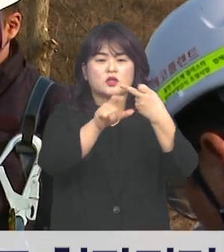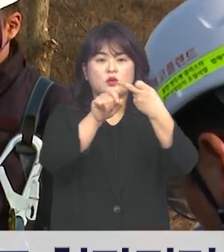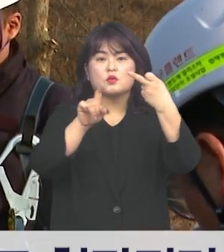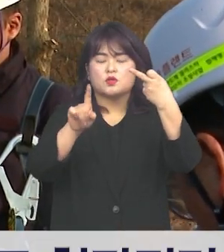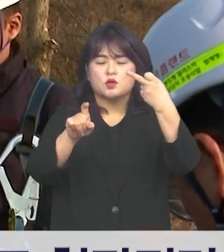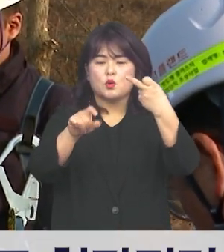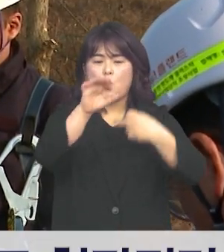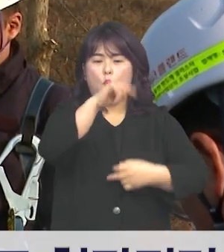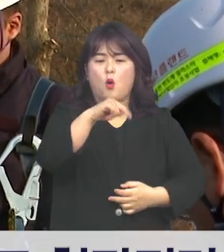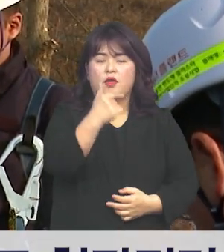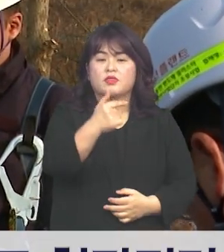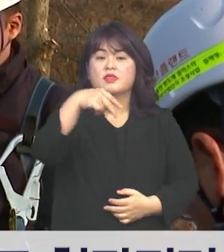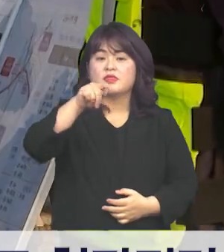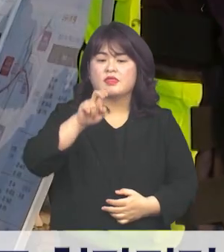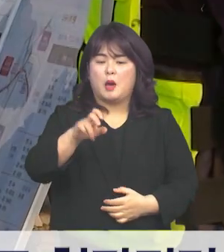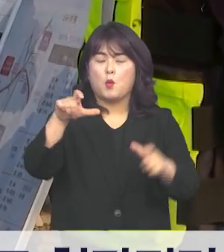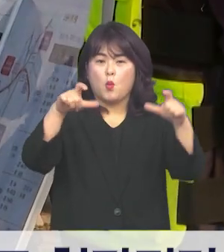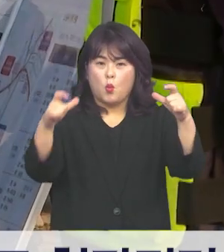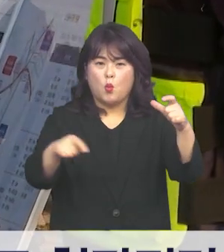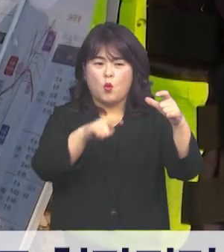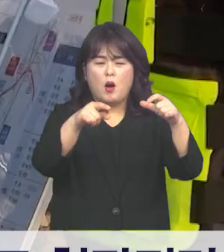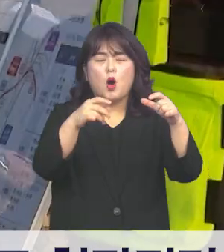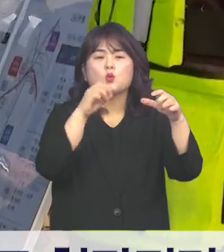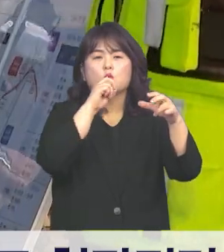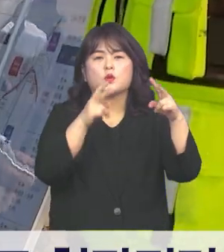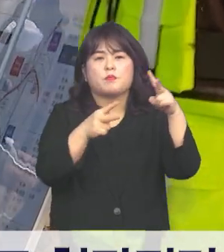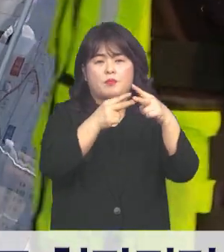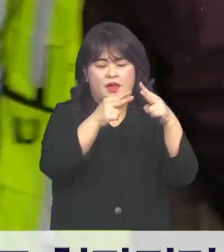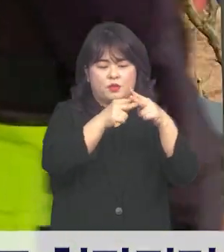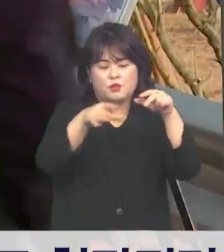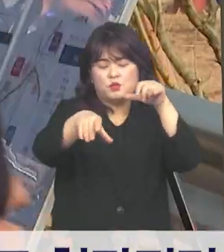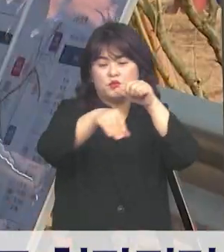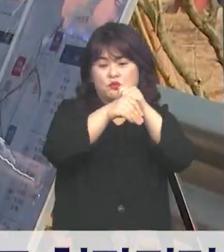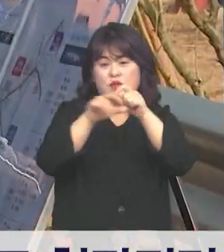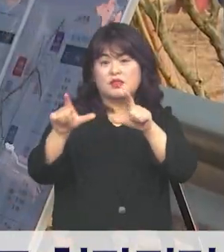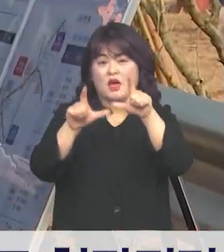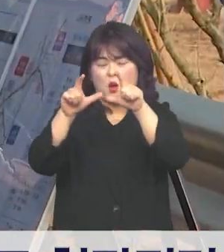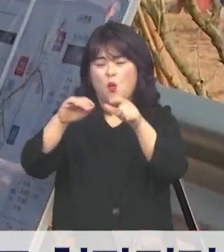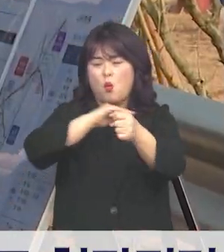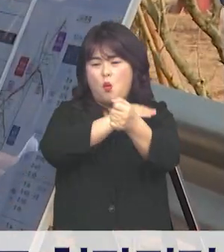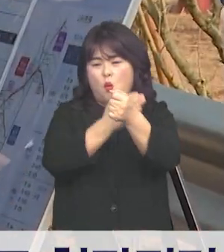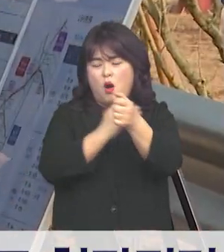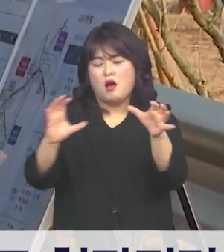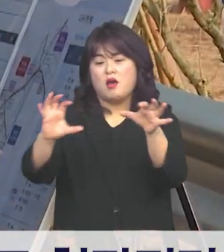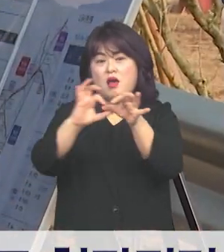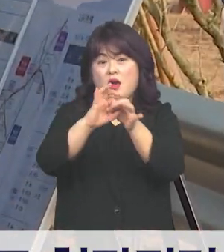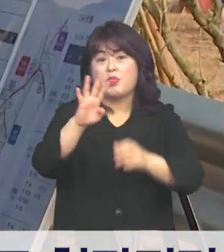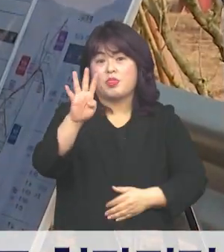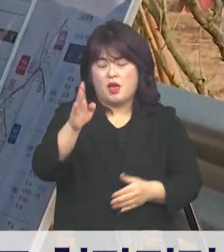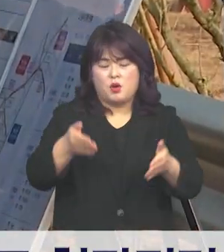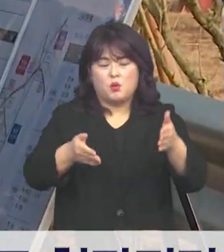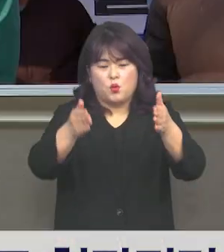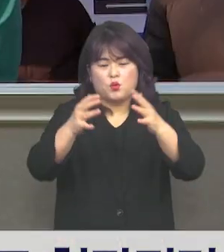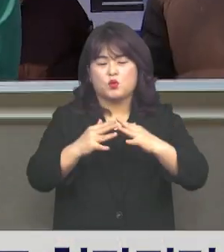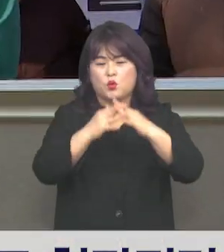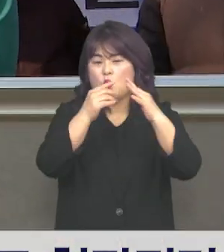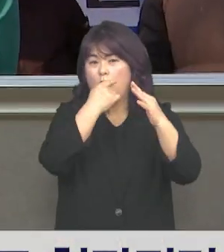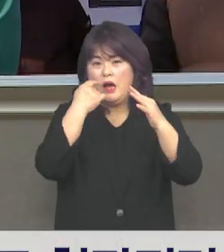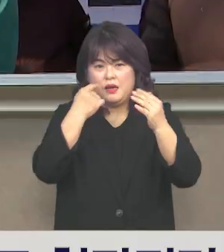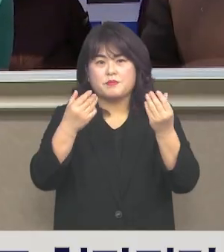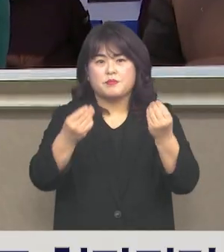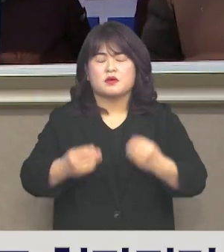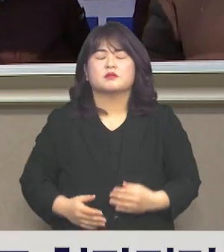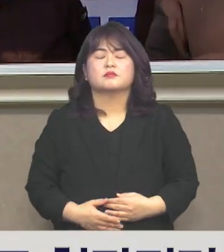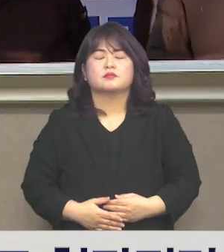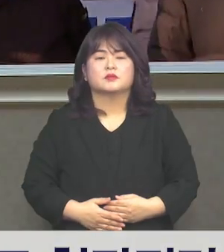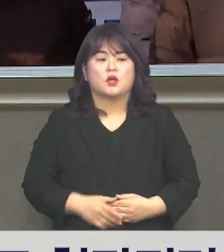이상일 용인특례시장이 11일 처인구 원산면 일대에서 용인 반도체 클러스터와 인근 산업 생활권을 잇는 4개 연결도로